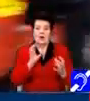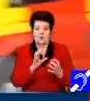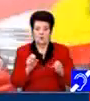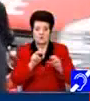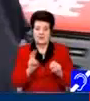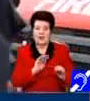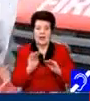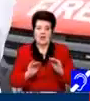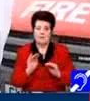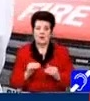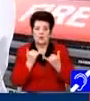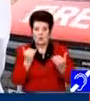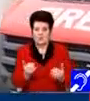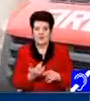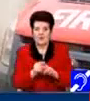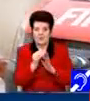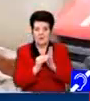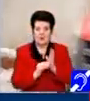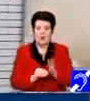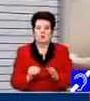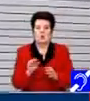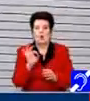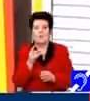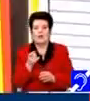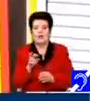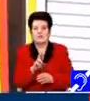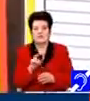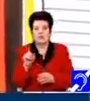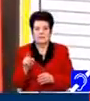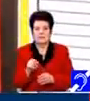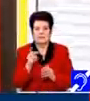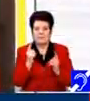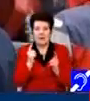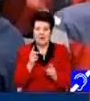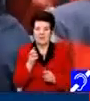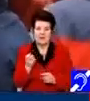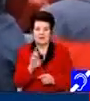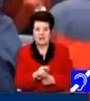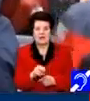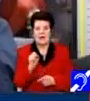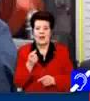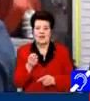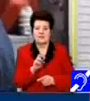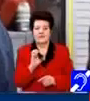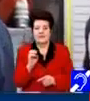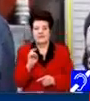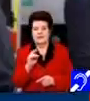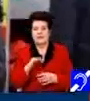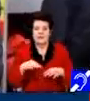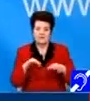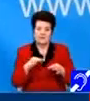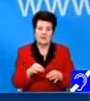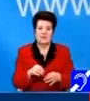și echipamentul au fost oferite în cadrul programului Operațiunea Florian din Marea Britanie, în parteneriat cu Alianța Estică pentru Transport Sigur